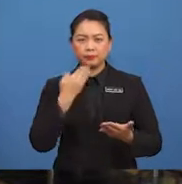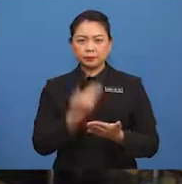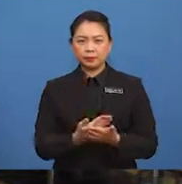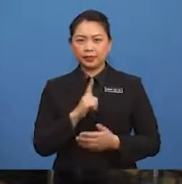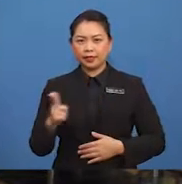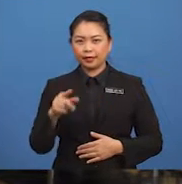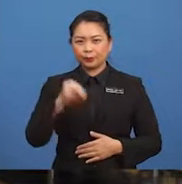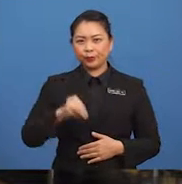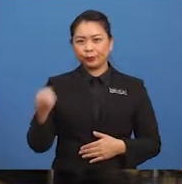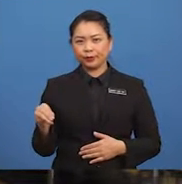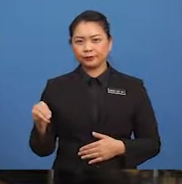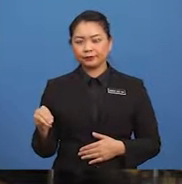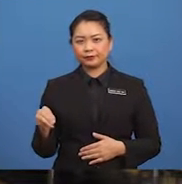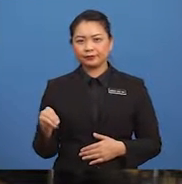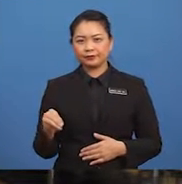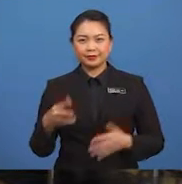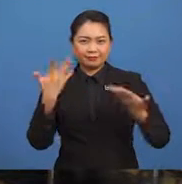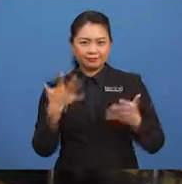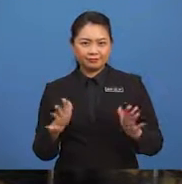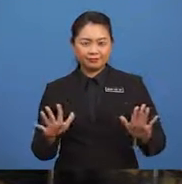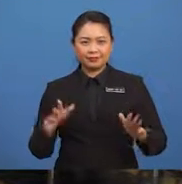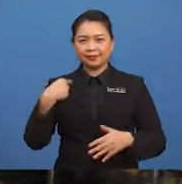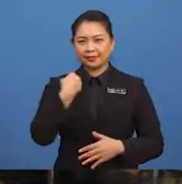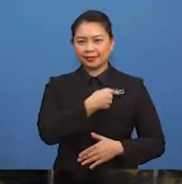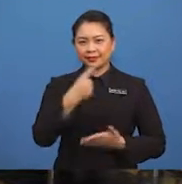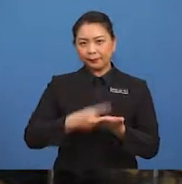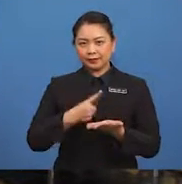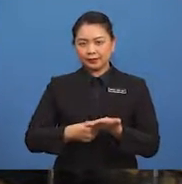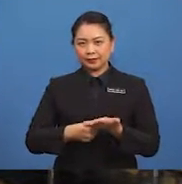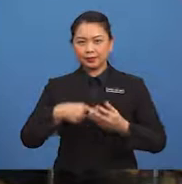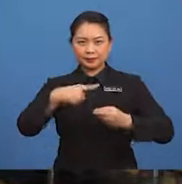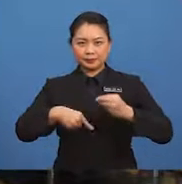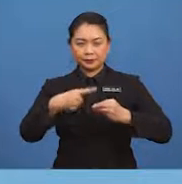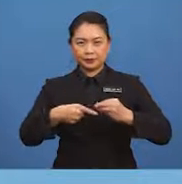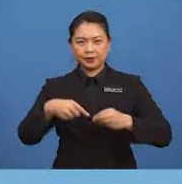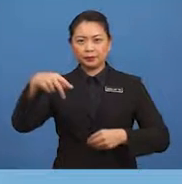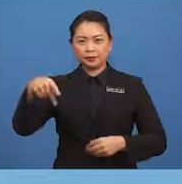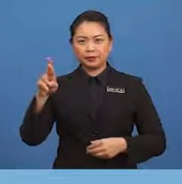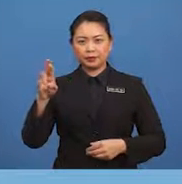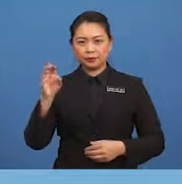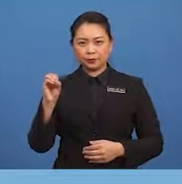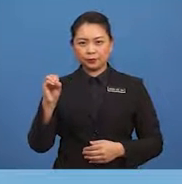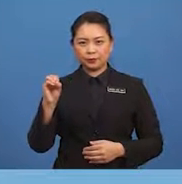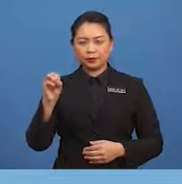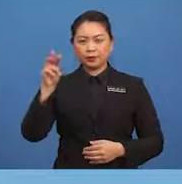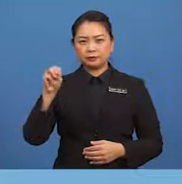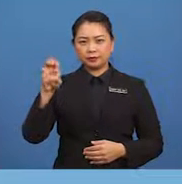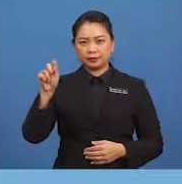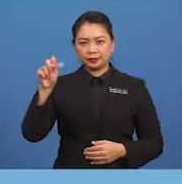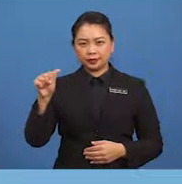Baiklah murid-murid, setelah kita bincangkan tentang profasa,